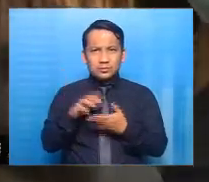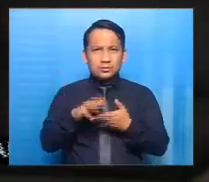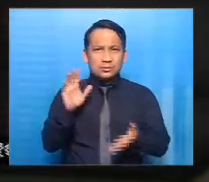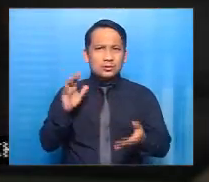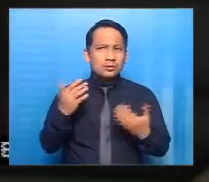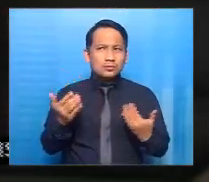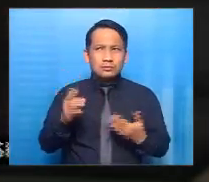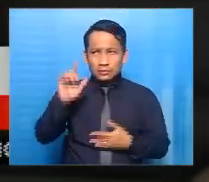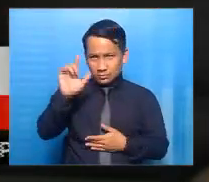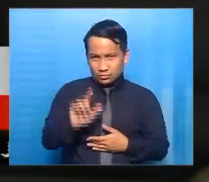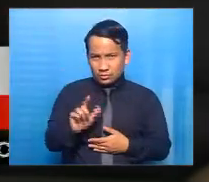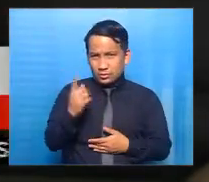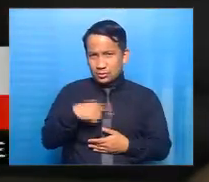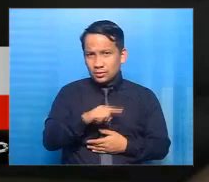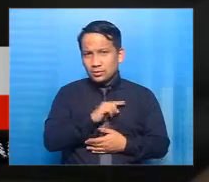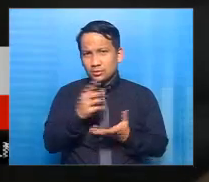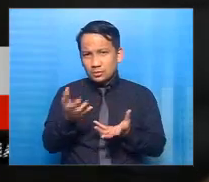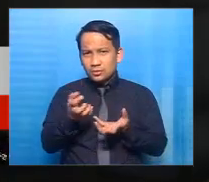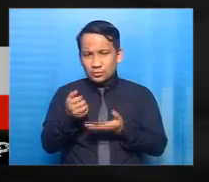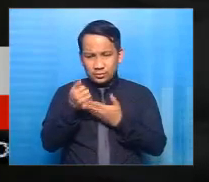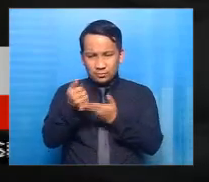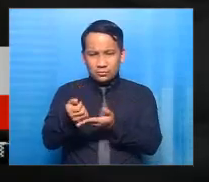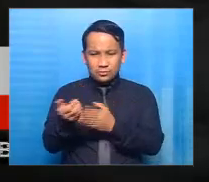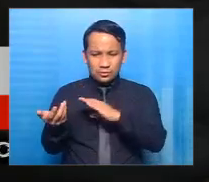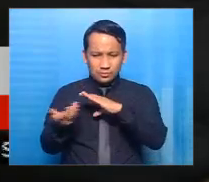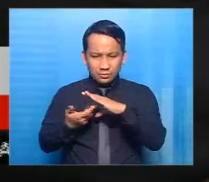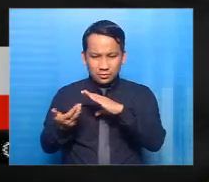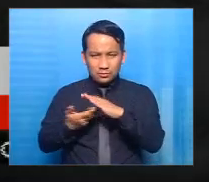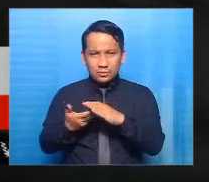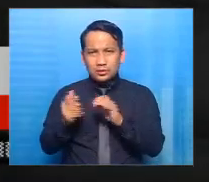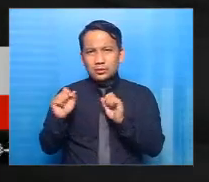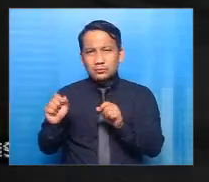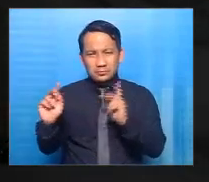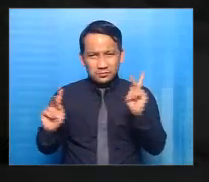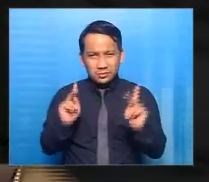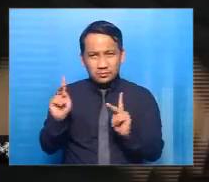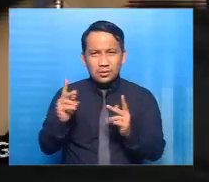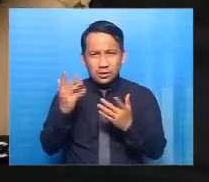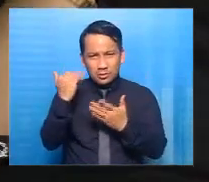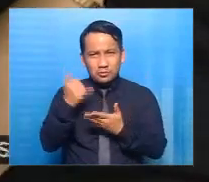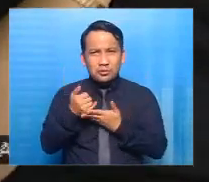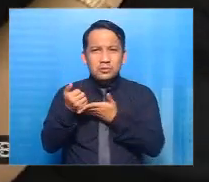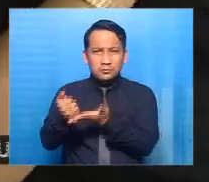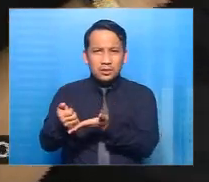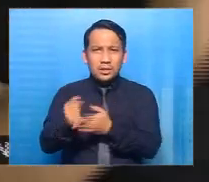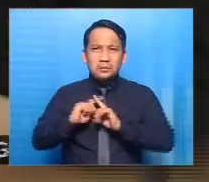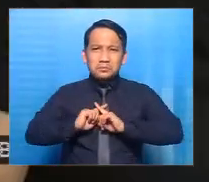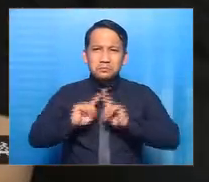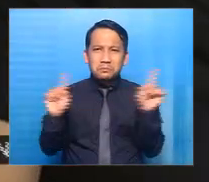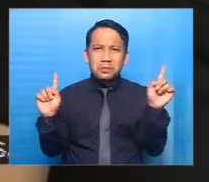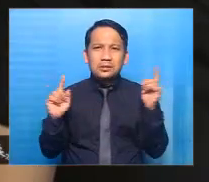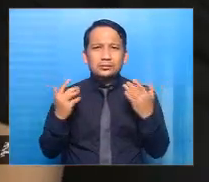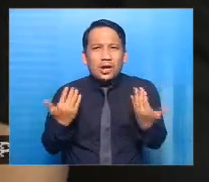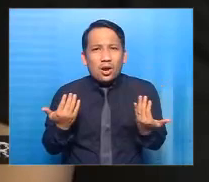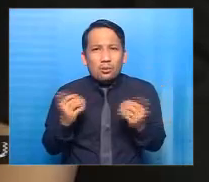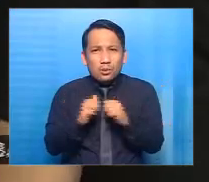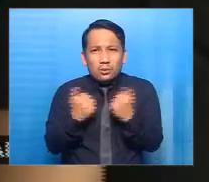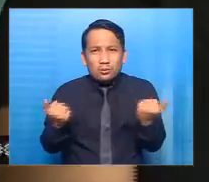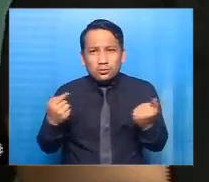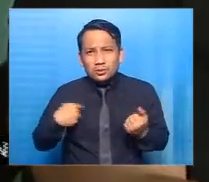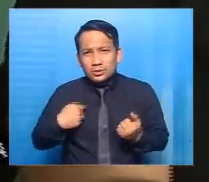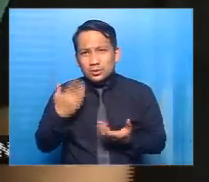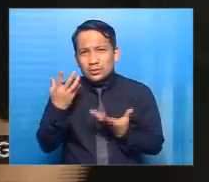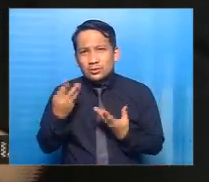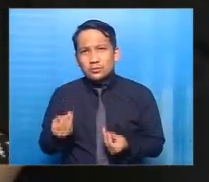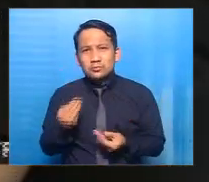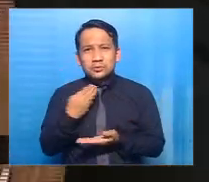lugi. Gusto namin matulungan ang consumer natin. Why not? Sabi ko, pero paano naman kami? Ubos na